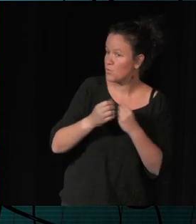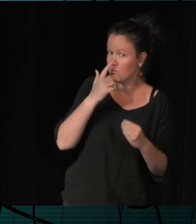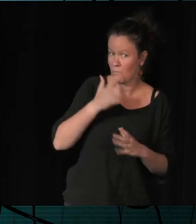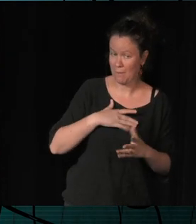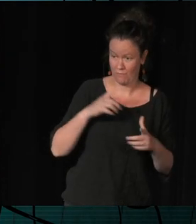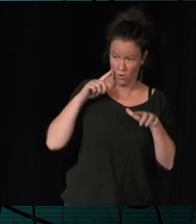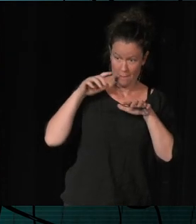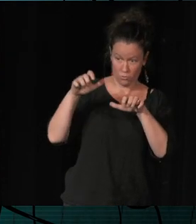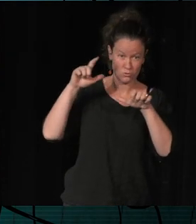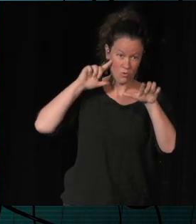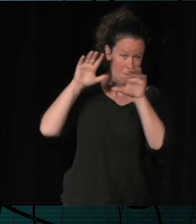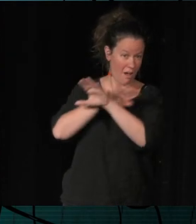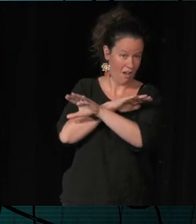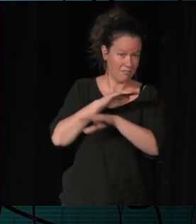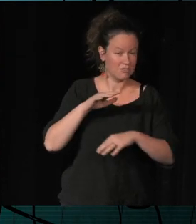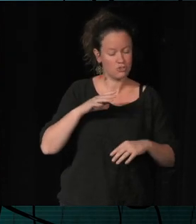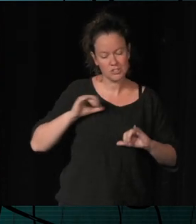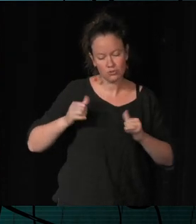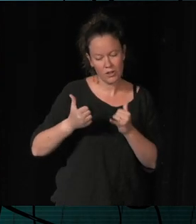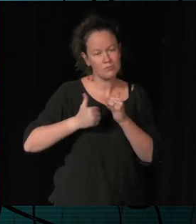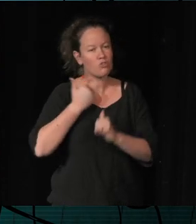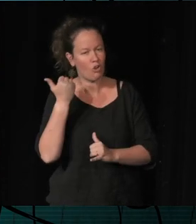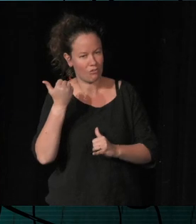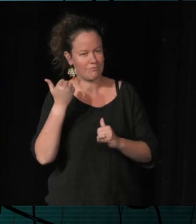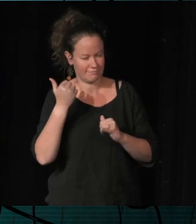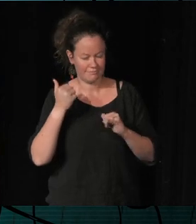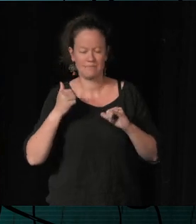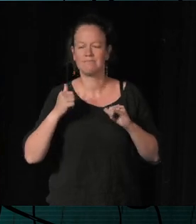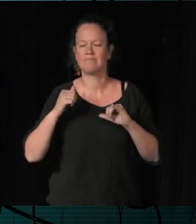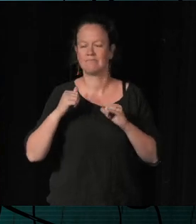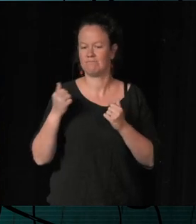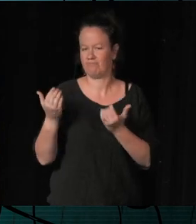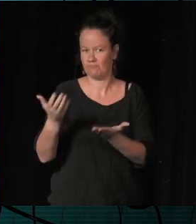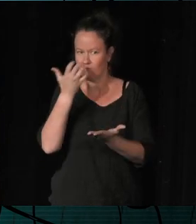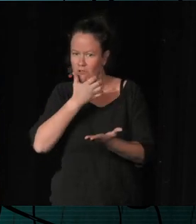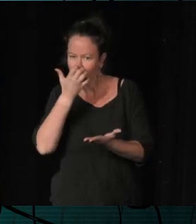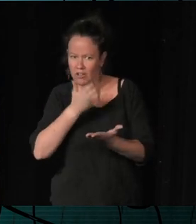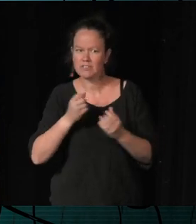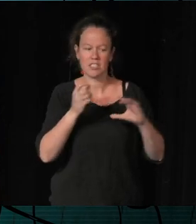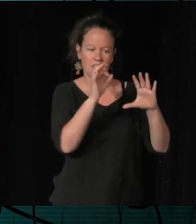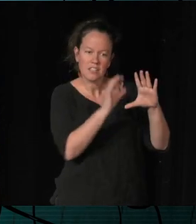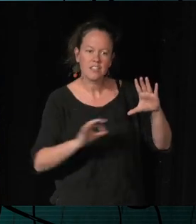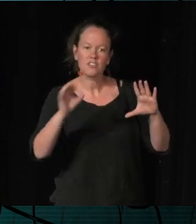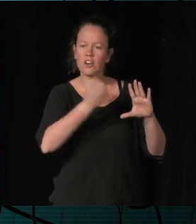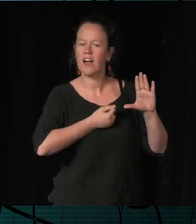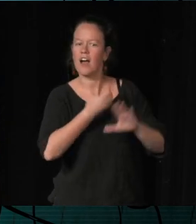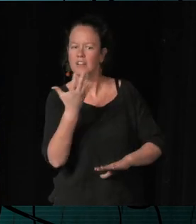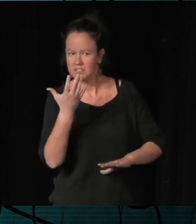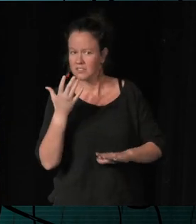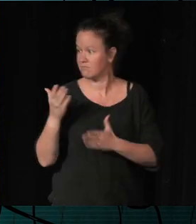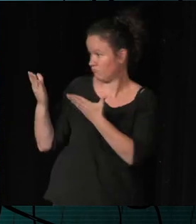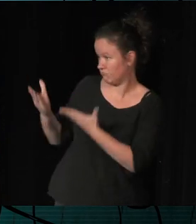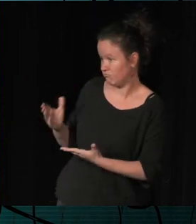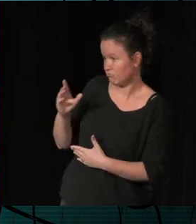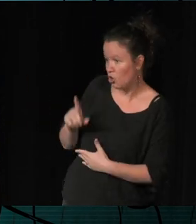tendance dans le jeu indé narratif d'horreur à faire beaucoup de pixel art. On a le cas, par exemple, d'Octavie Navarro. Enfin, je veux dire, on a le cas de Quentin qui est juste